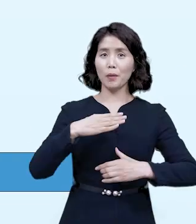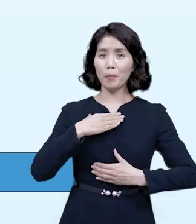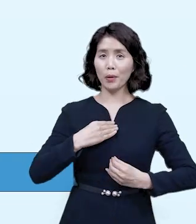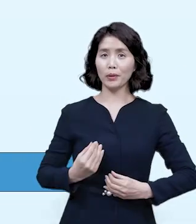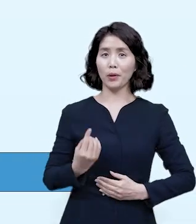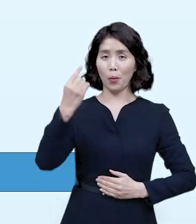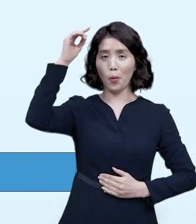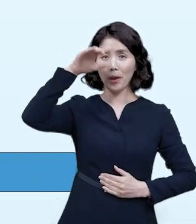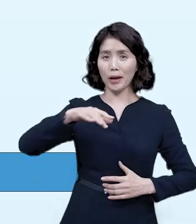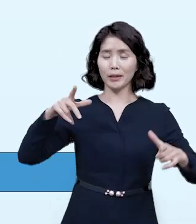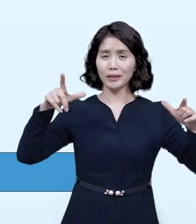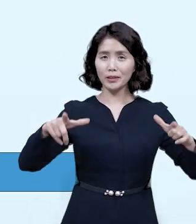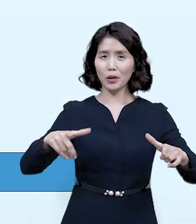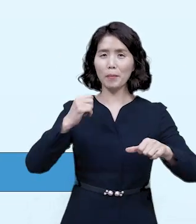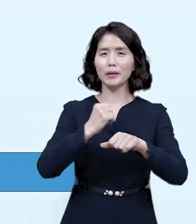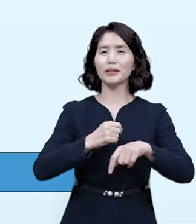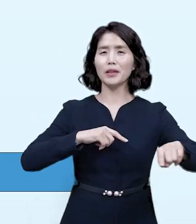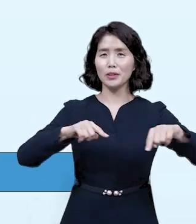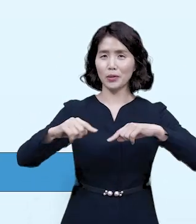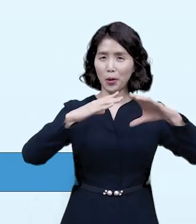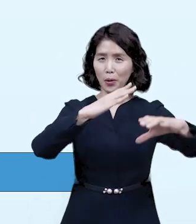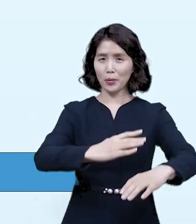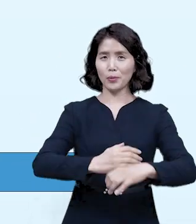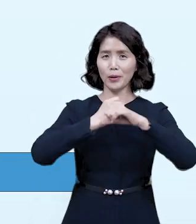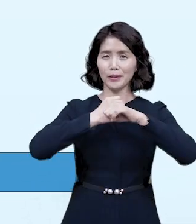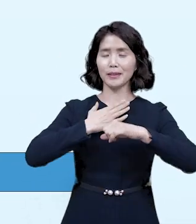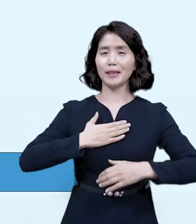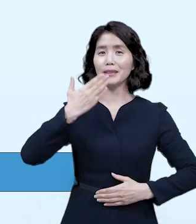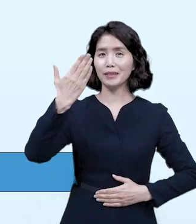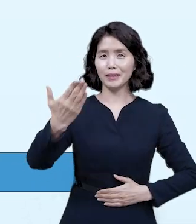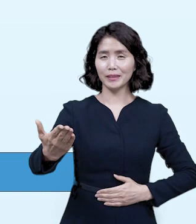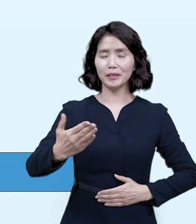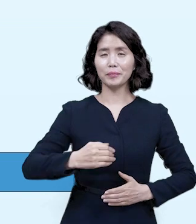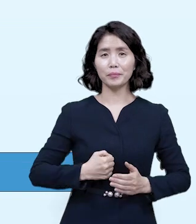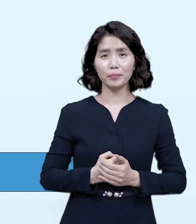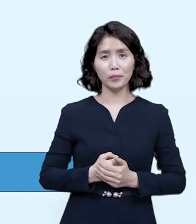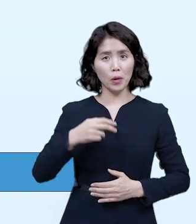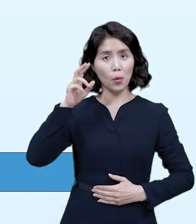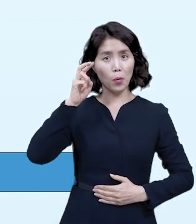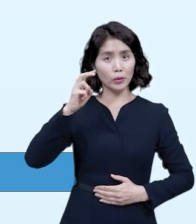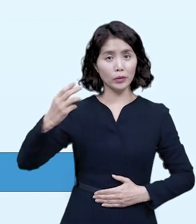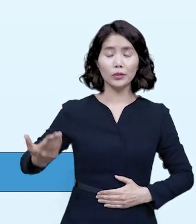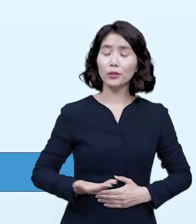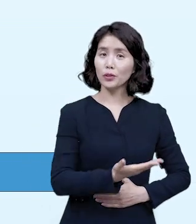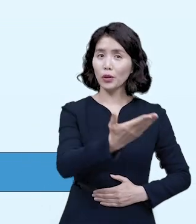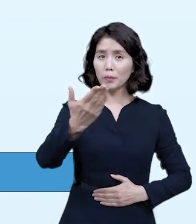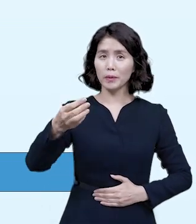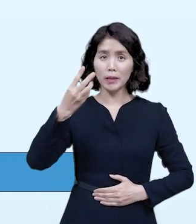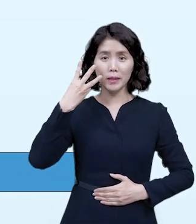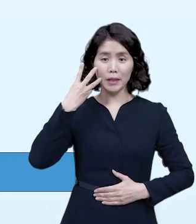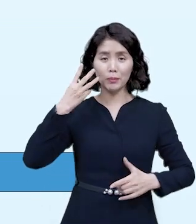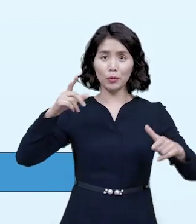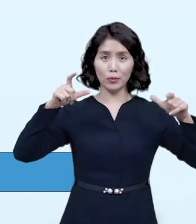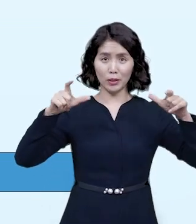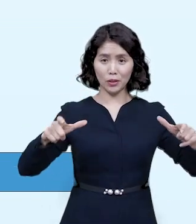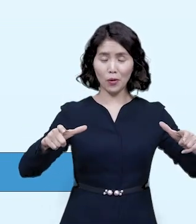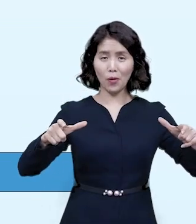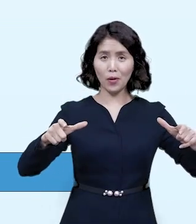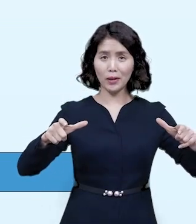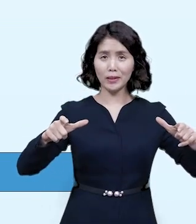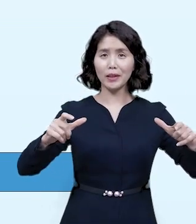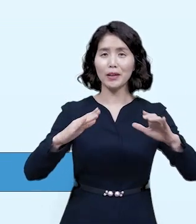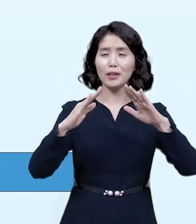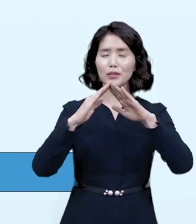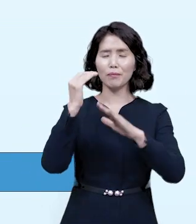살기 좋은 도시, 고양시를 만드는 고양시의 정책들을 픽해서 알려드리는 시간입니다. 혹시 여러분 중에 삼송